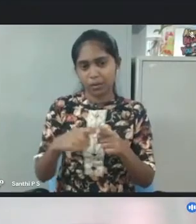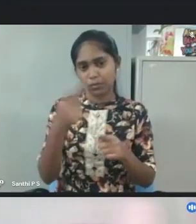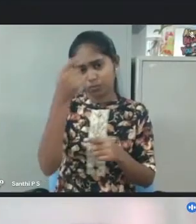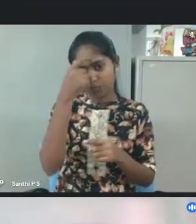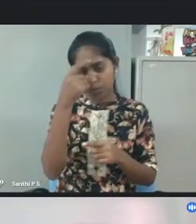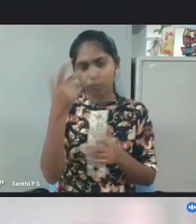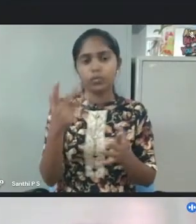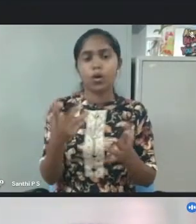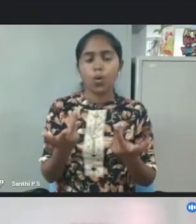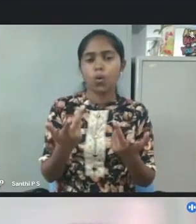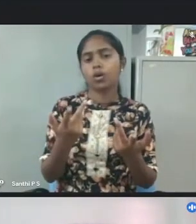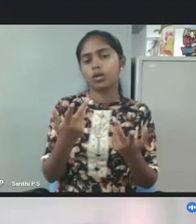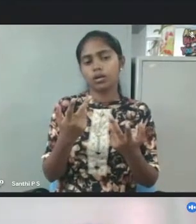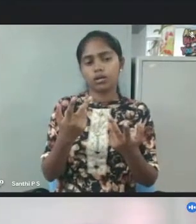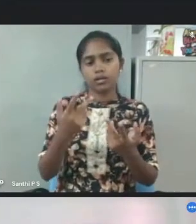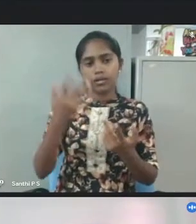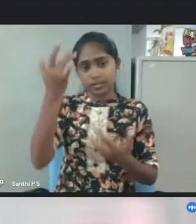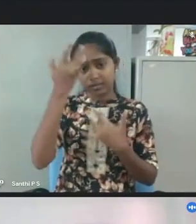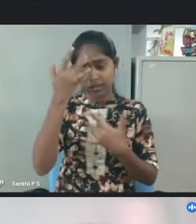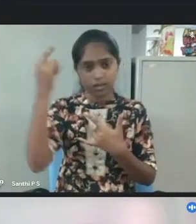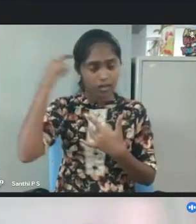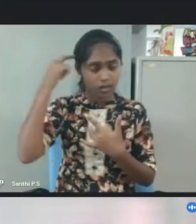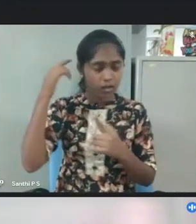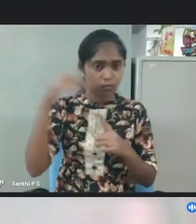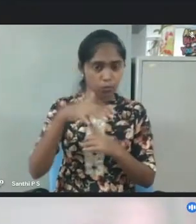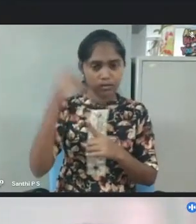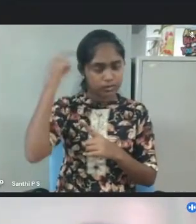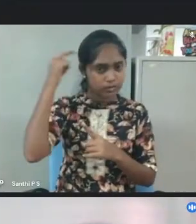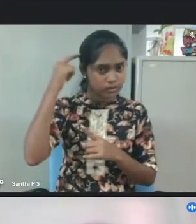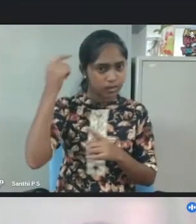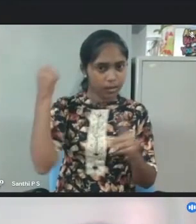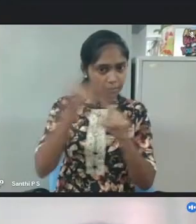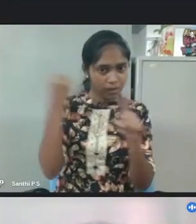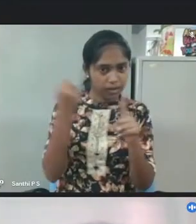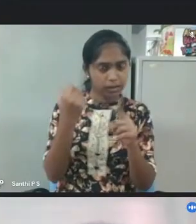രോഗങ്ങൾ, മെനിഞ്ചൈറ്റിസ് എന്ന് തലച്ചോറിനെ ബാധിക്കുന്ന ഇൻഫെക്ഷനുകൾ, അപകടങ്ങൾ,